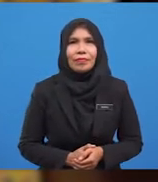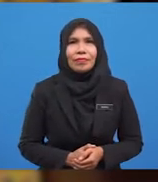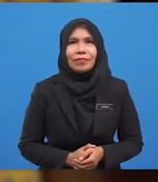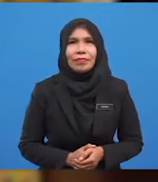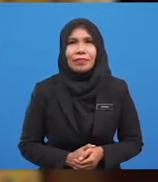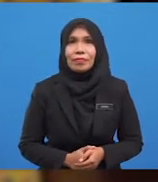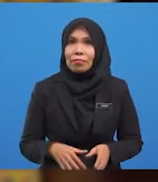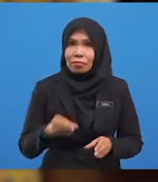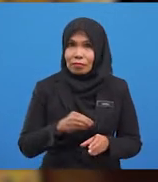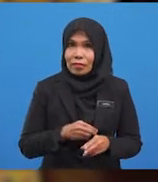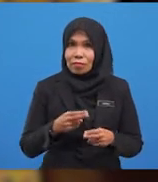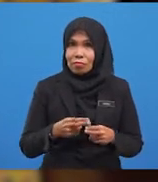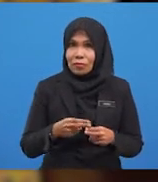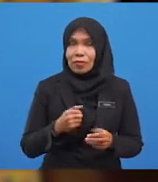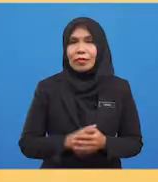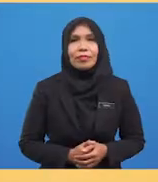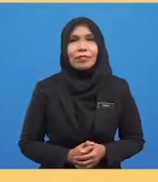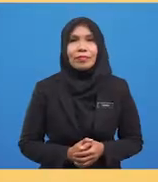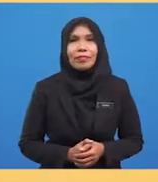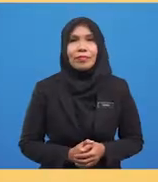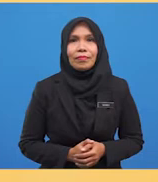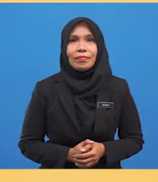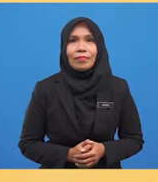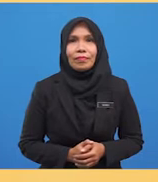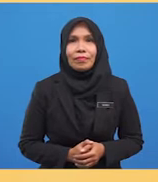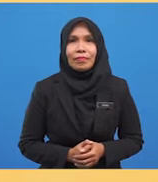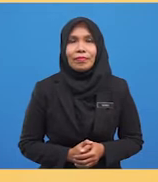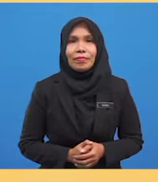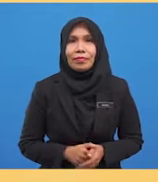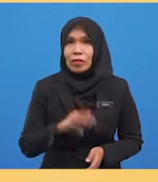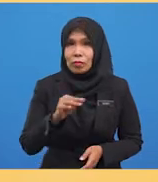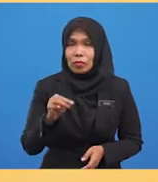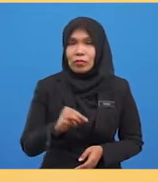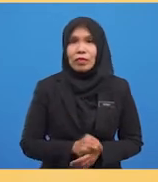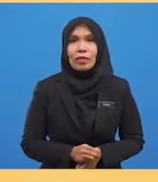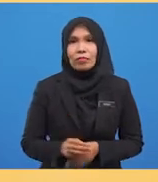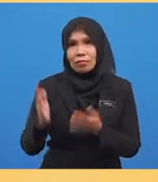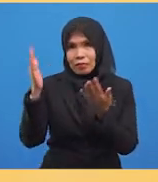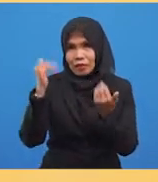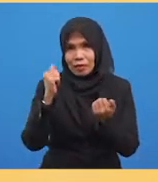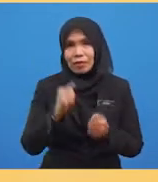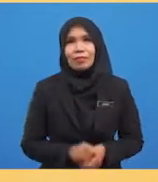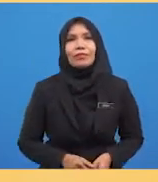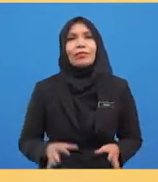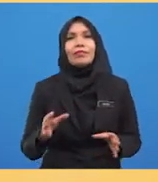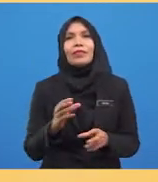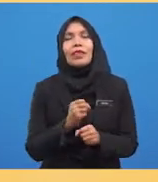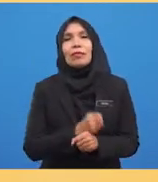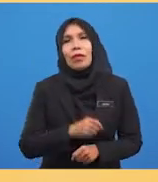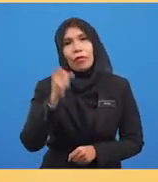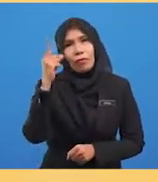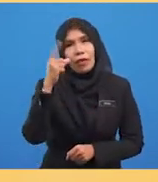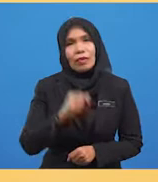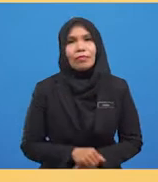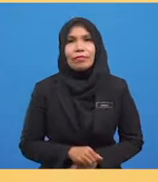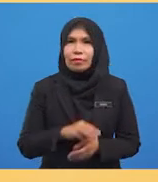komponen sastra yang akan kita pelajari, murid-murid diharapkan dapat memahami maksud